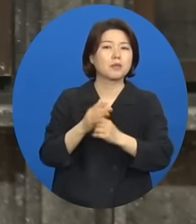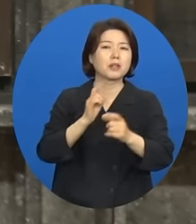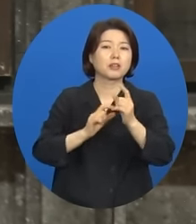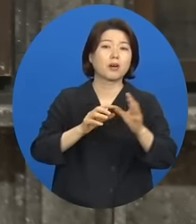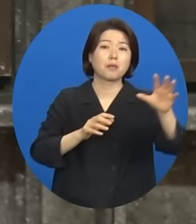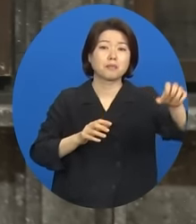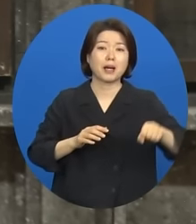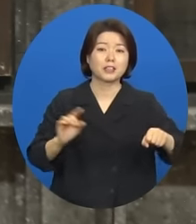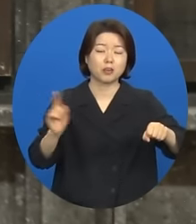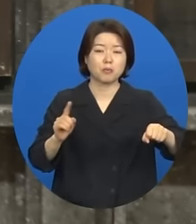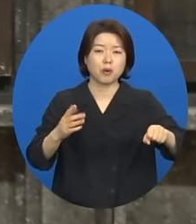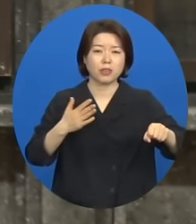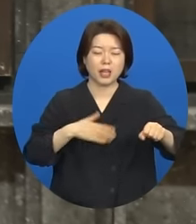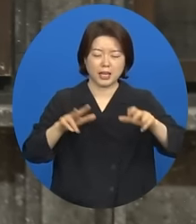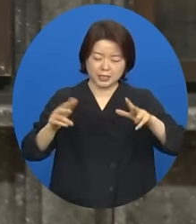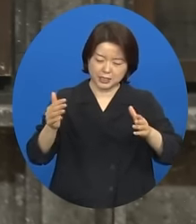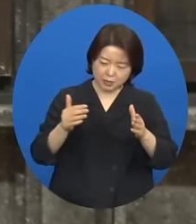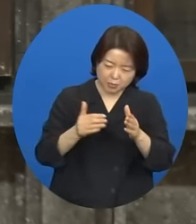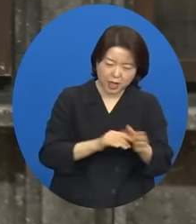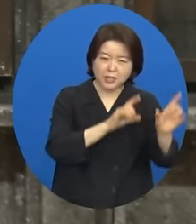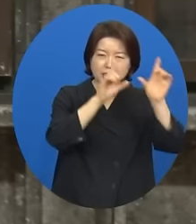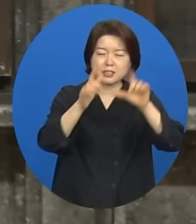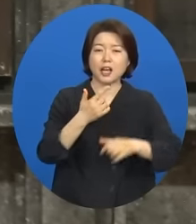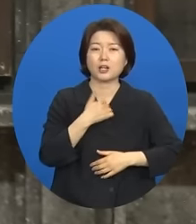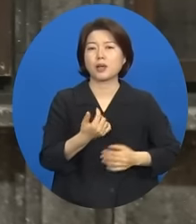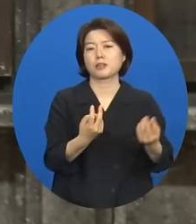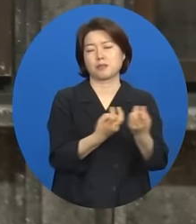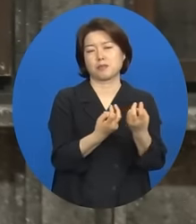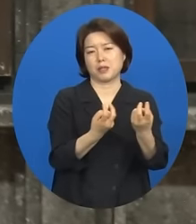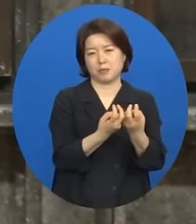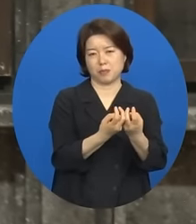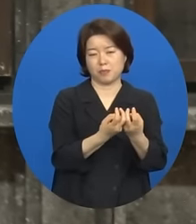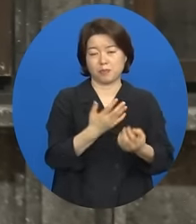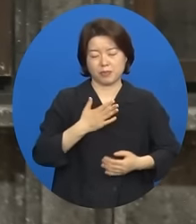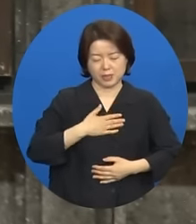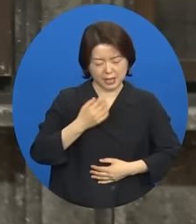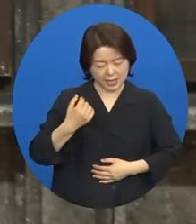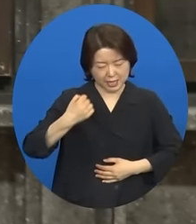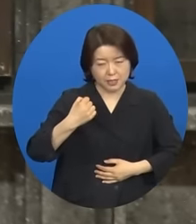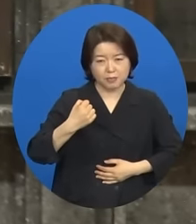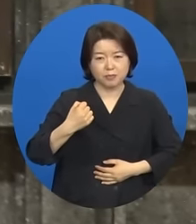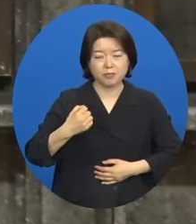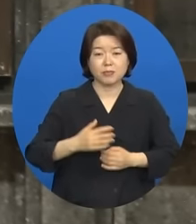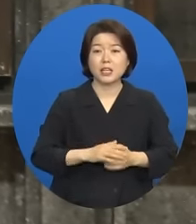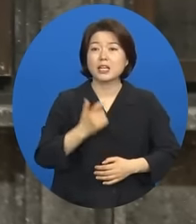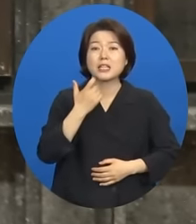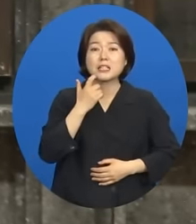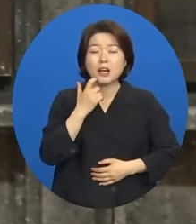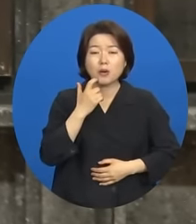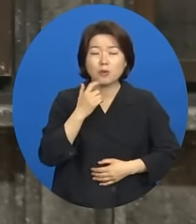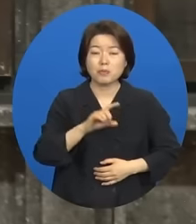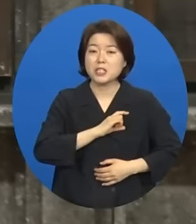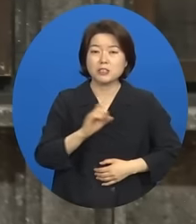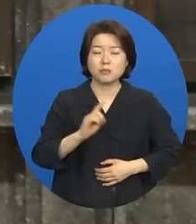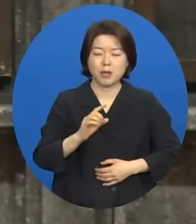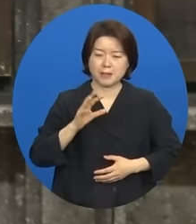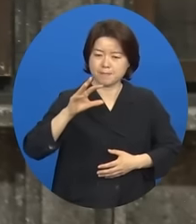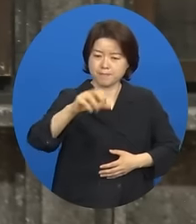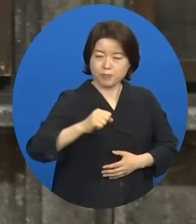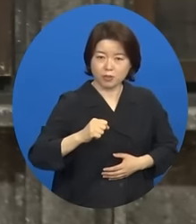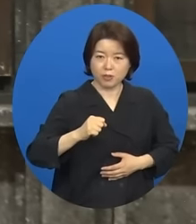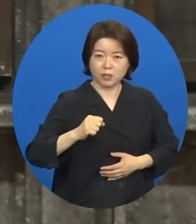내가 지금까지 살아왔던 방식, 내 힘. 야곱의 이름이 뭐예요? 붙잡는 자, 취하는